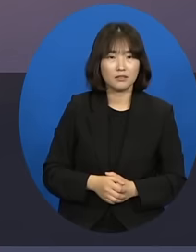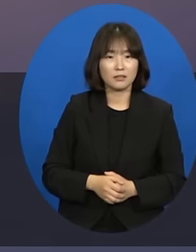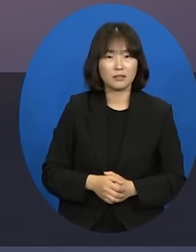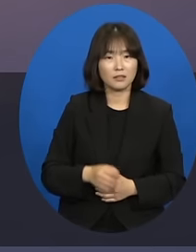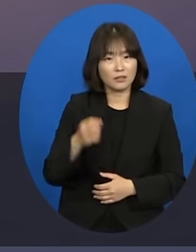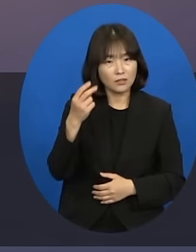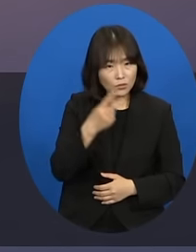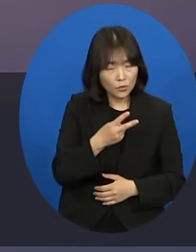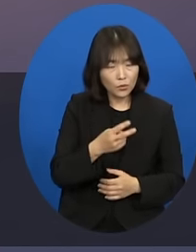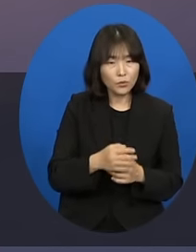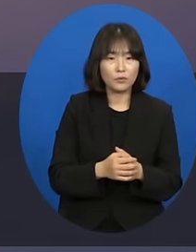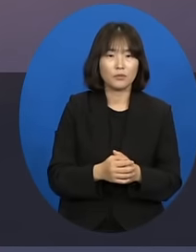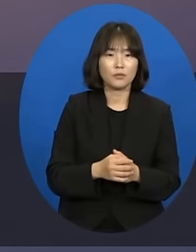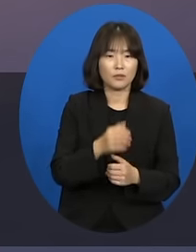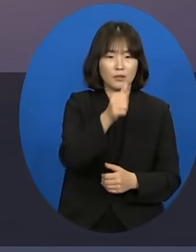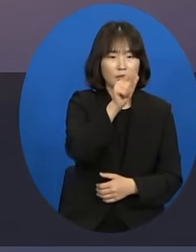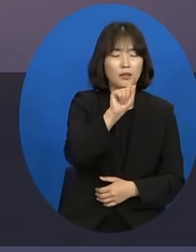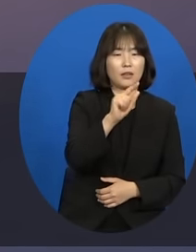한나도